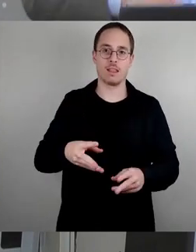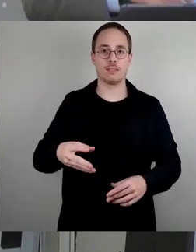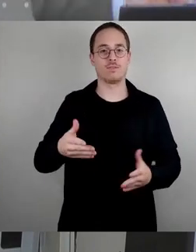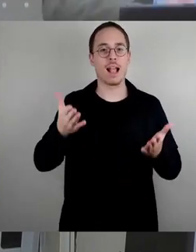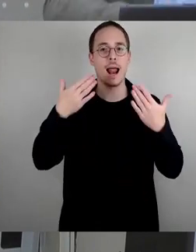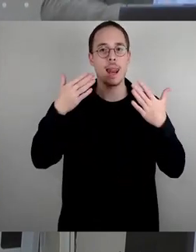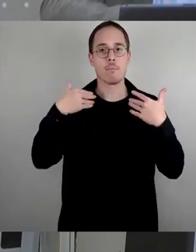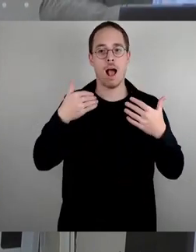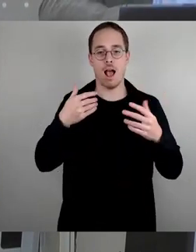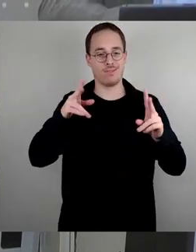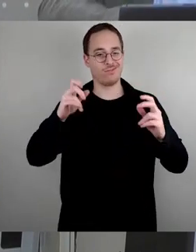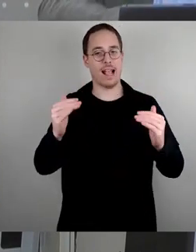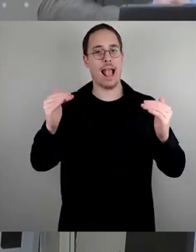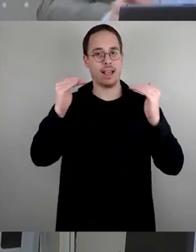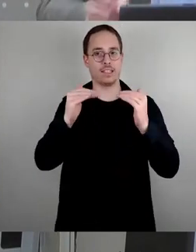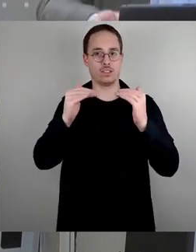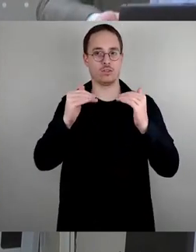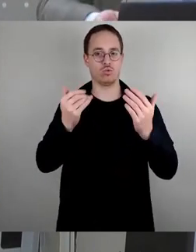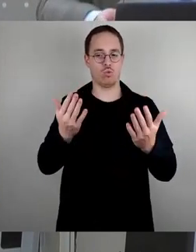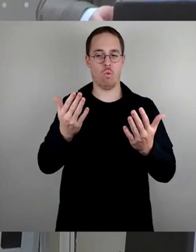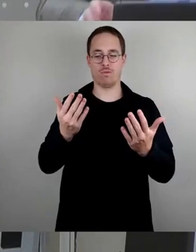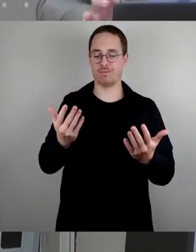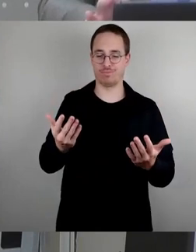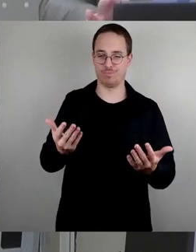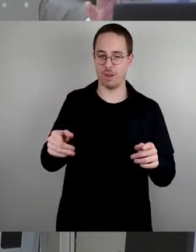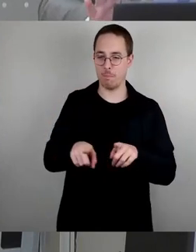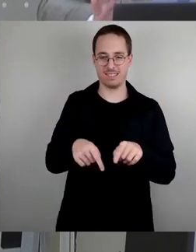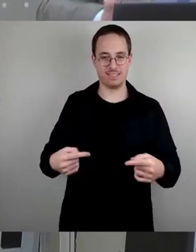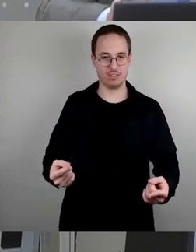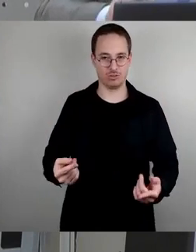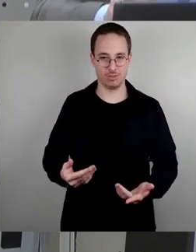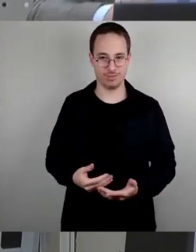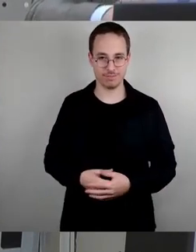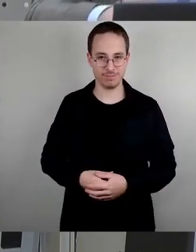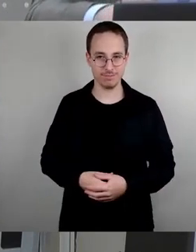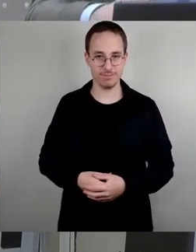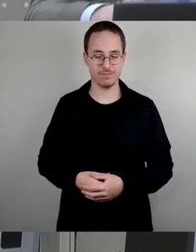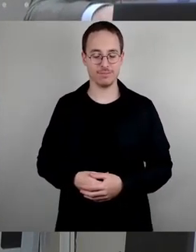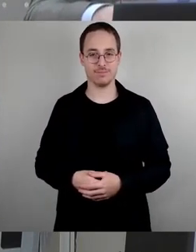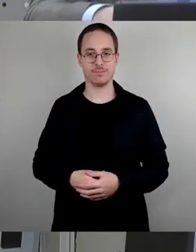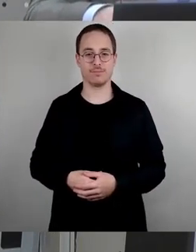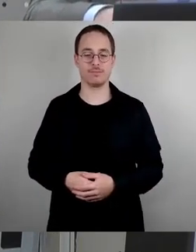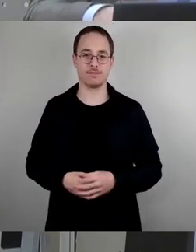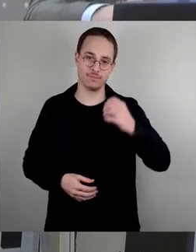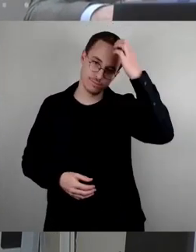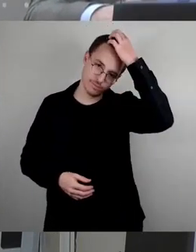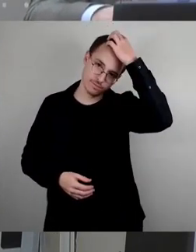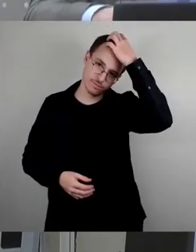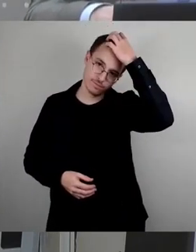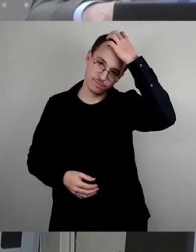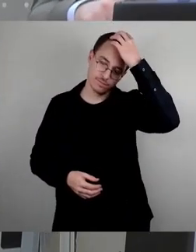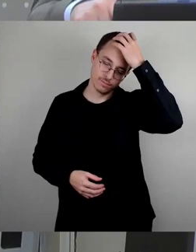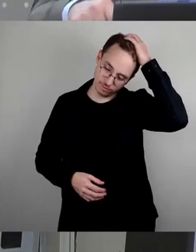Rasenstellen vor den Häusern zubetoniert und weggenommen werden. Das hat vor Ort im Stadtbezirksbeirat zu Recht für